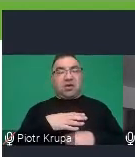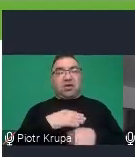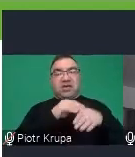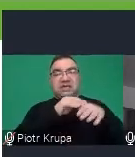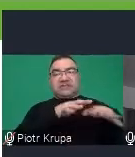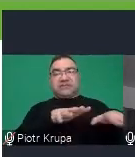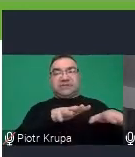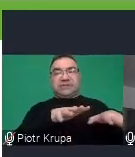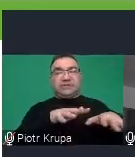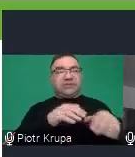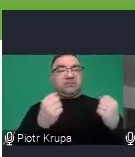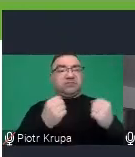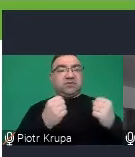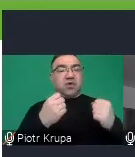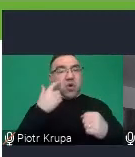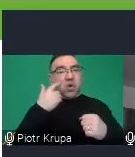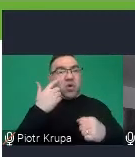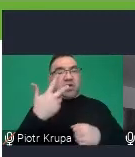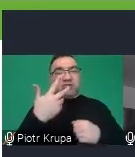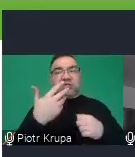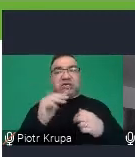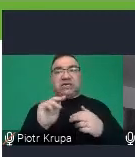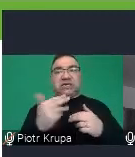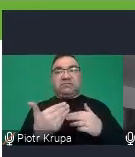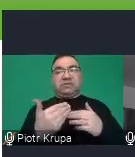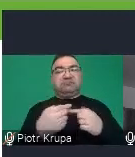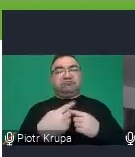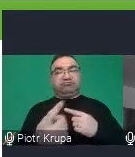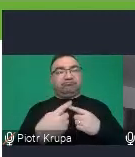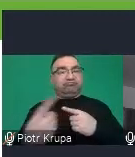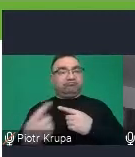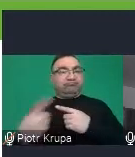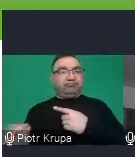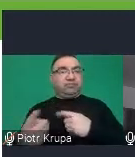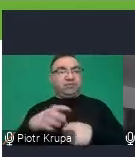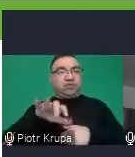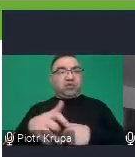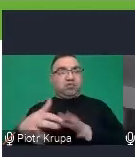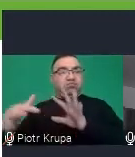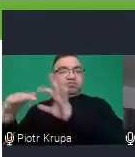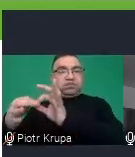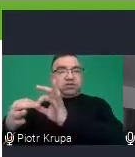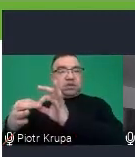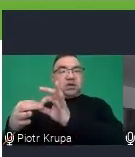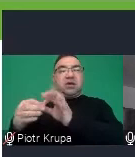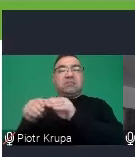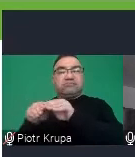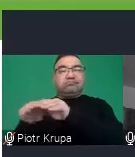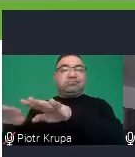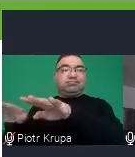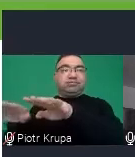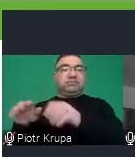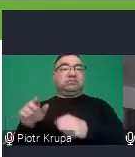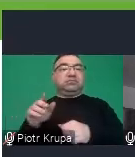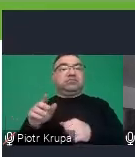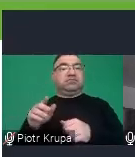magistralna wysokoparametrowa, około 3-kilometrowa, dystrybuowała tą energię do grupowego węzła cieplnego, a stamtąd ona była